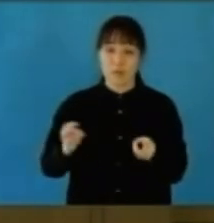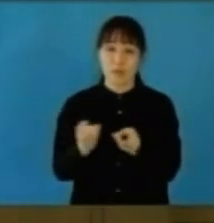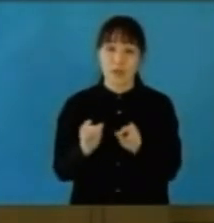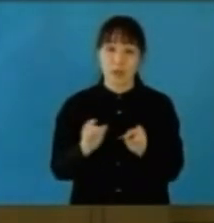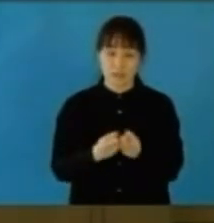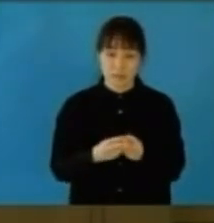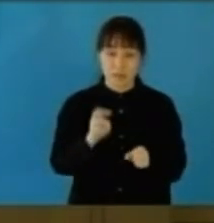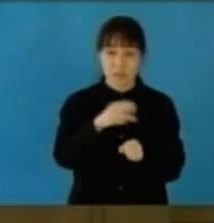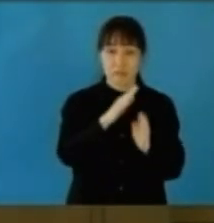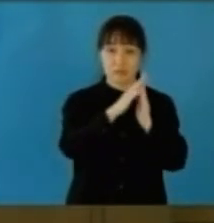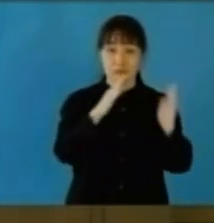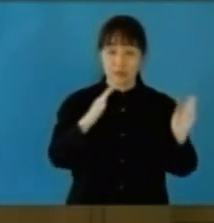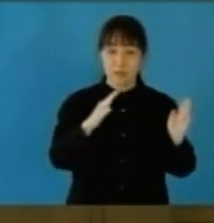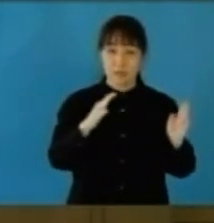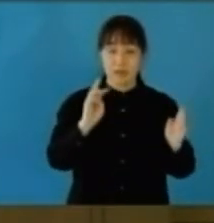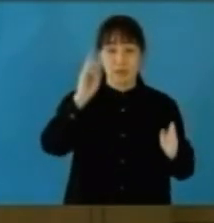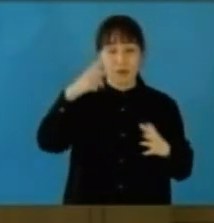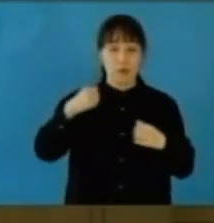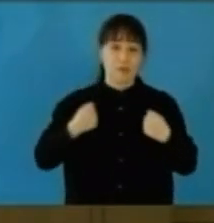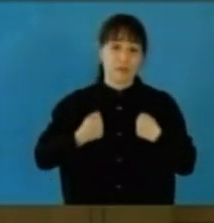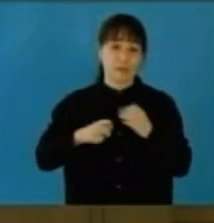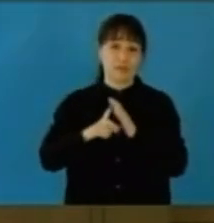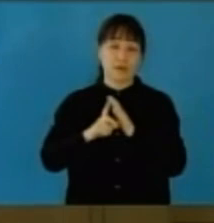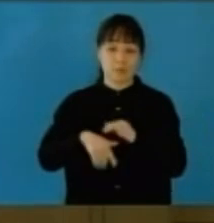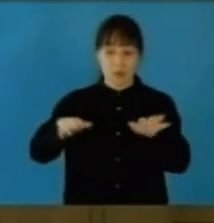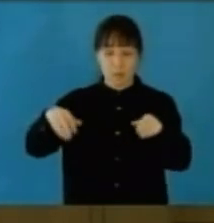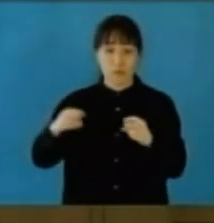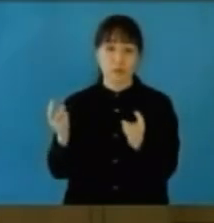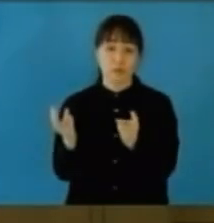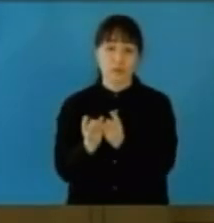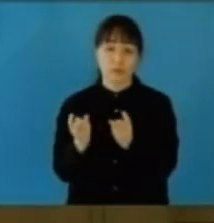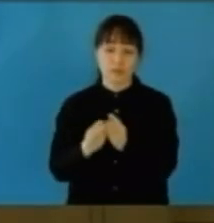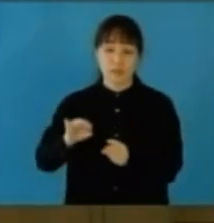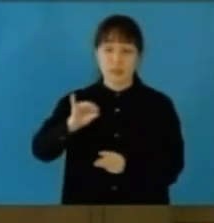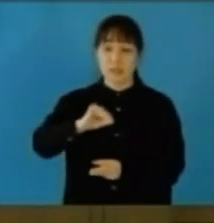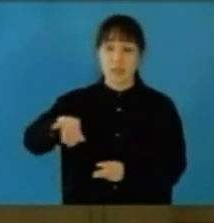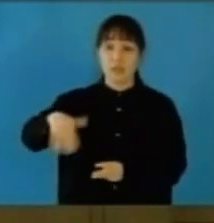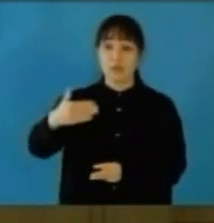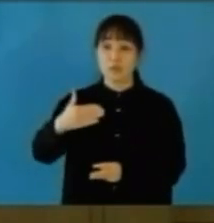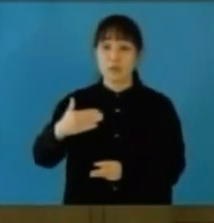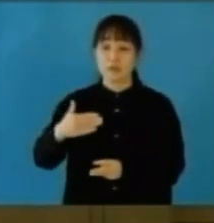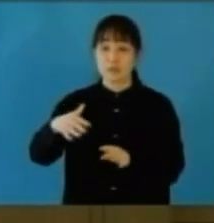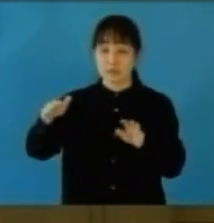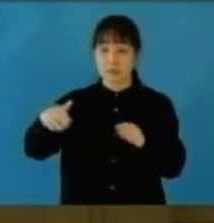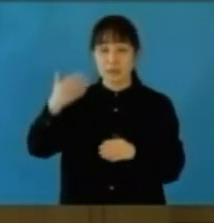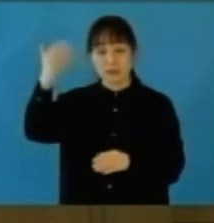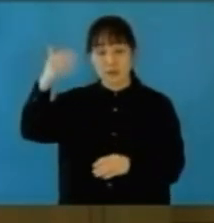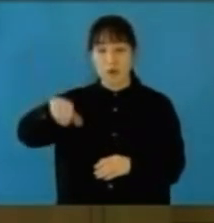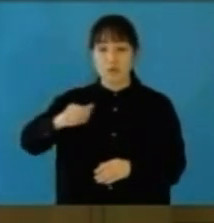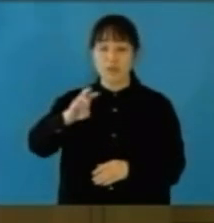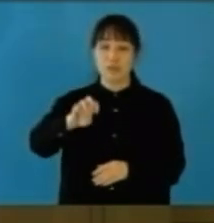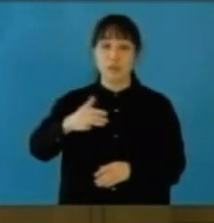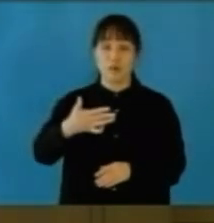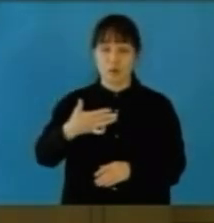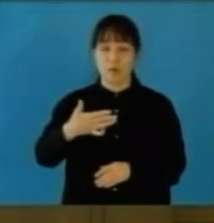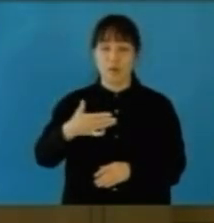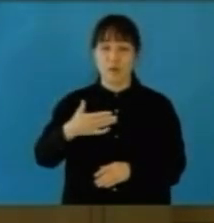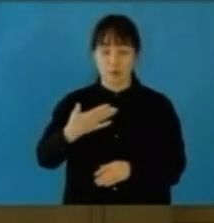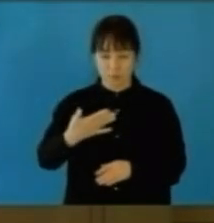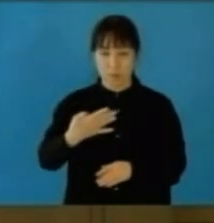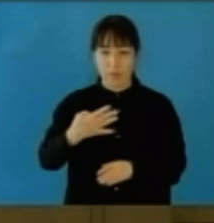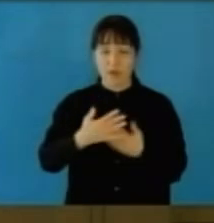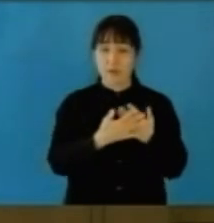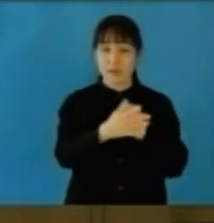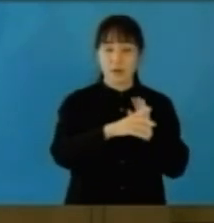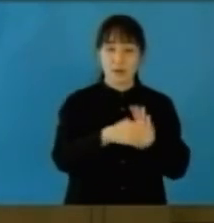研修会ですが、鹿児島国体につきましては、募集人数が1900人に対しまして、延べ5409人。応募があり、また大会